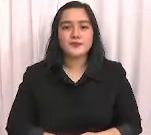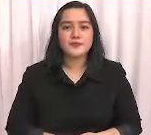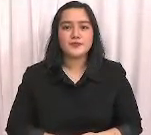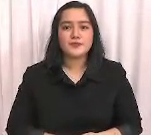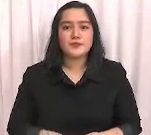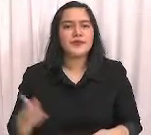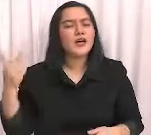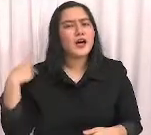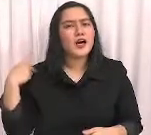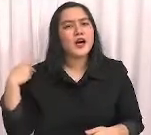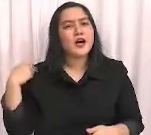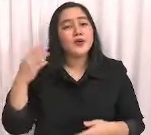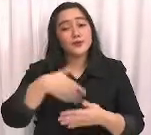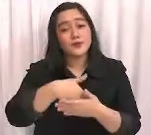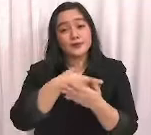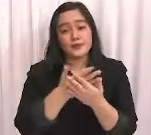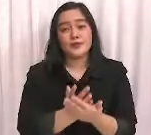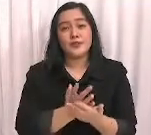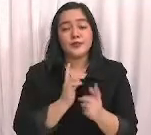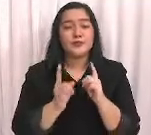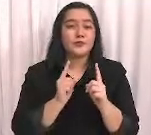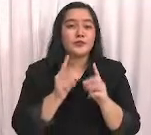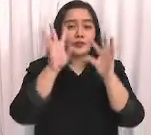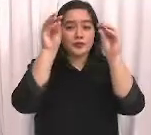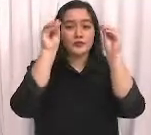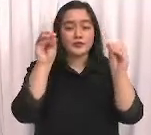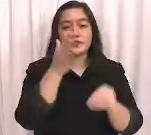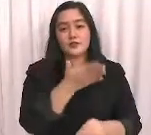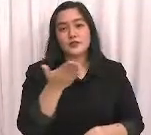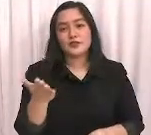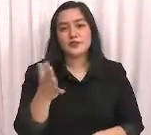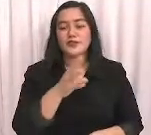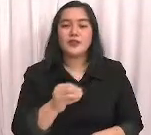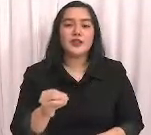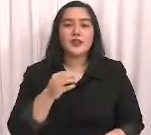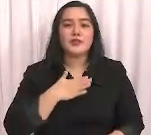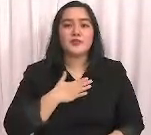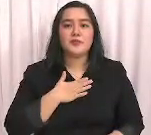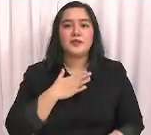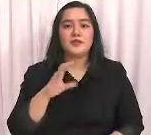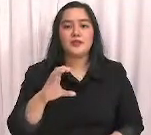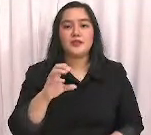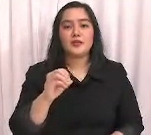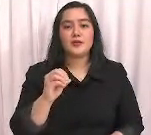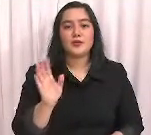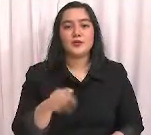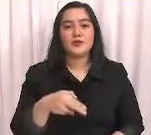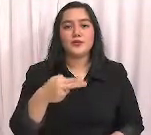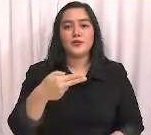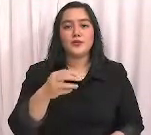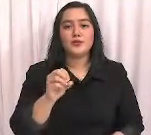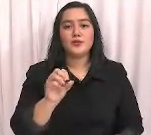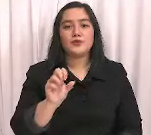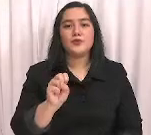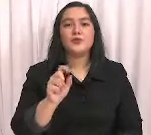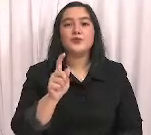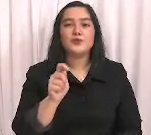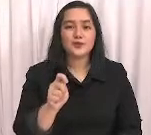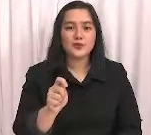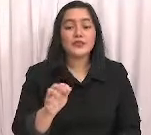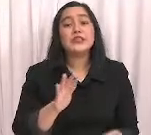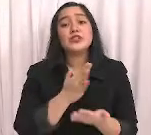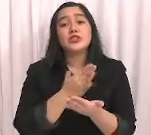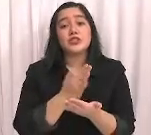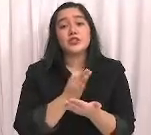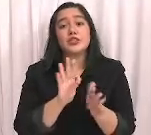konting tatalakayin, and then yung mga co-hosts ko, mga kapatid, ay kanilang ilalagay ito sa practical na